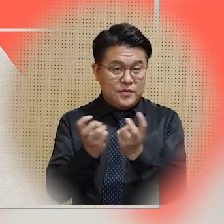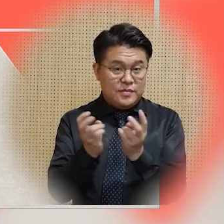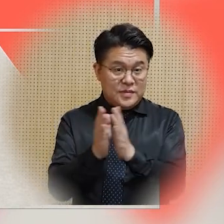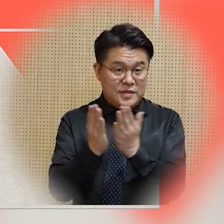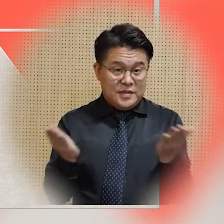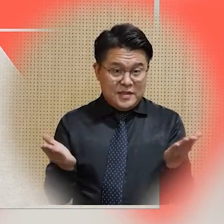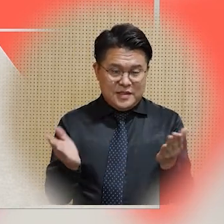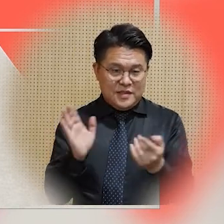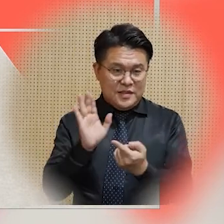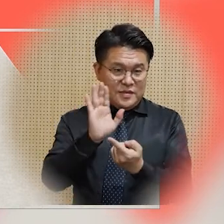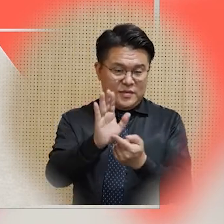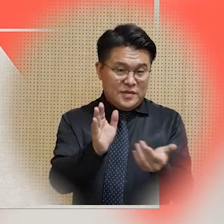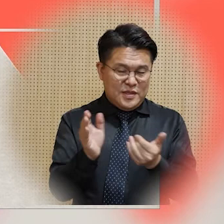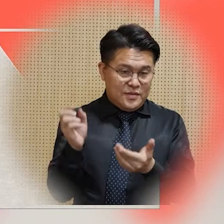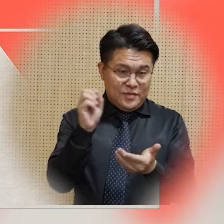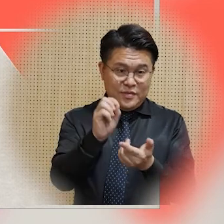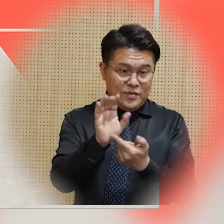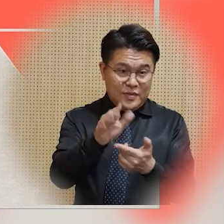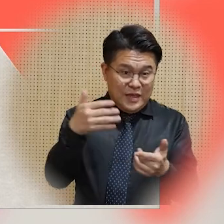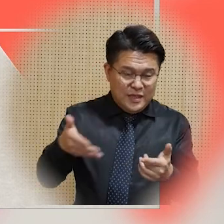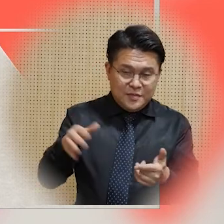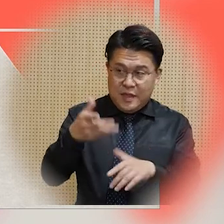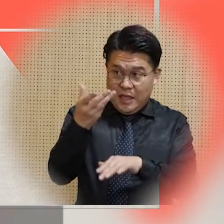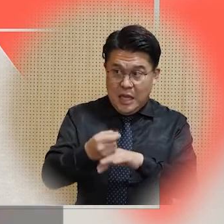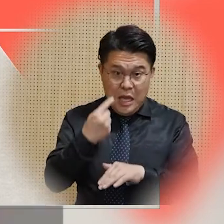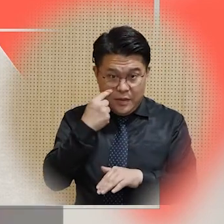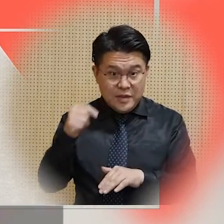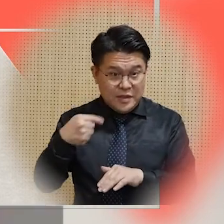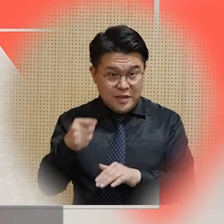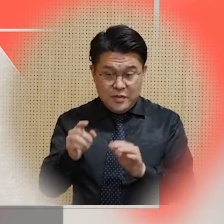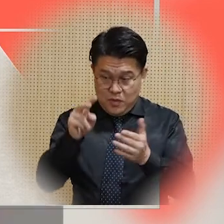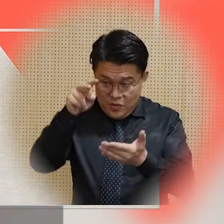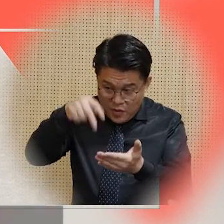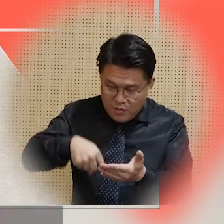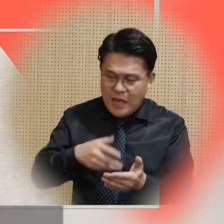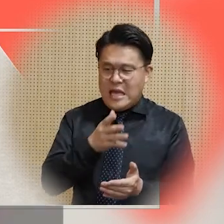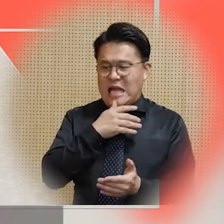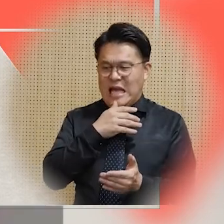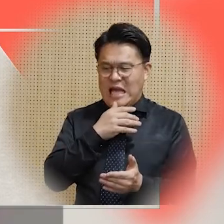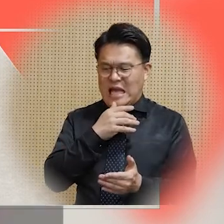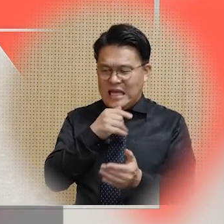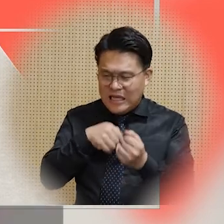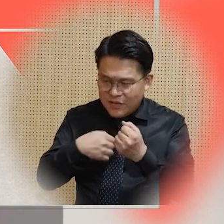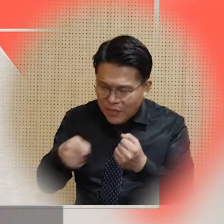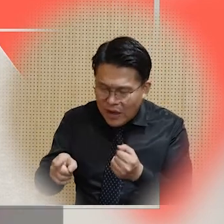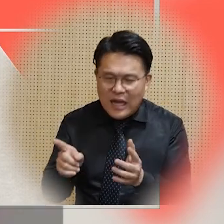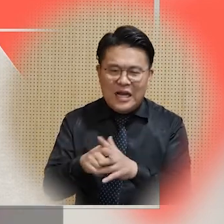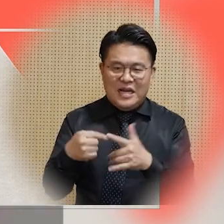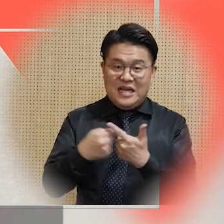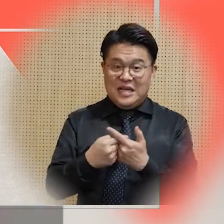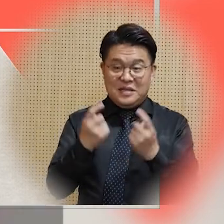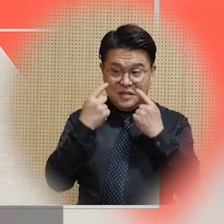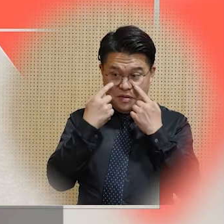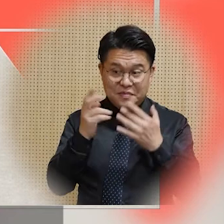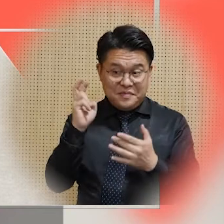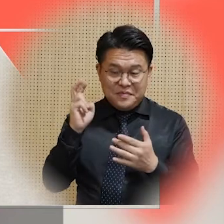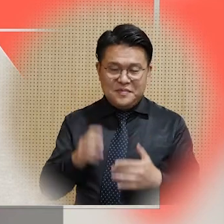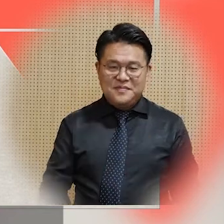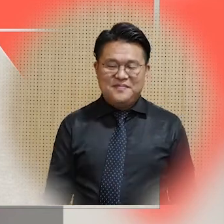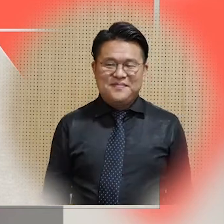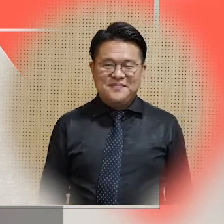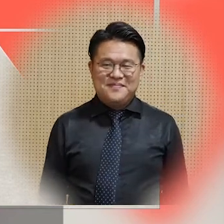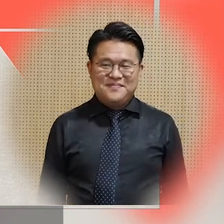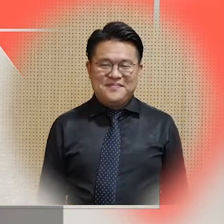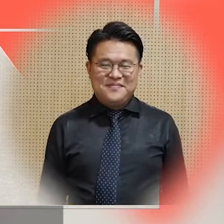개발원 매뉴얼을 지금 여기다가 발표 자료에 넣진 않았지만 한번 다운 받으셔가지고 한번 살펴보시면은 어떤 의미인지 정확하게